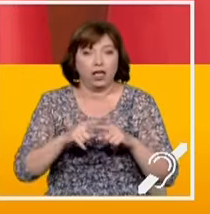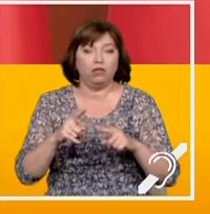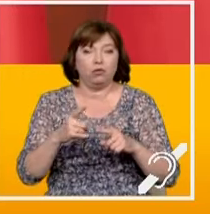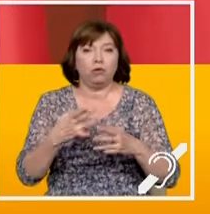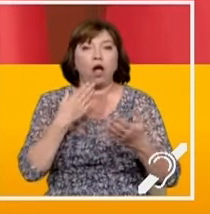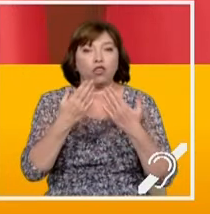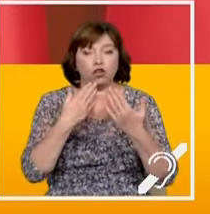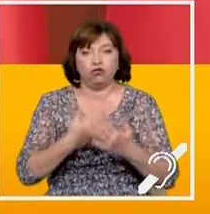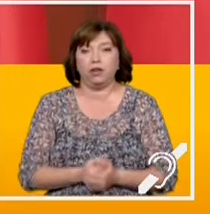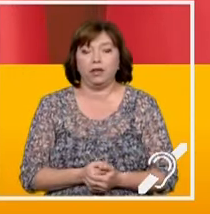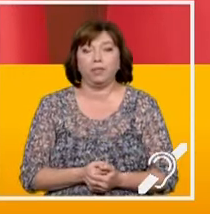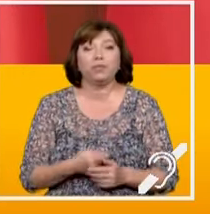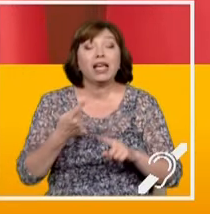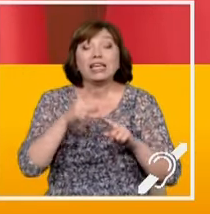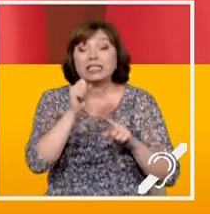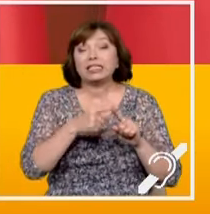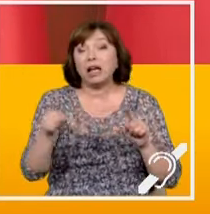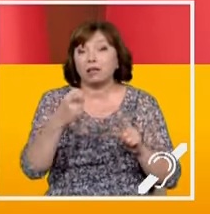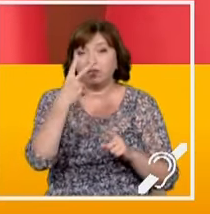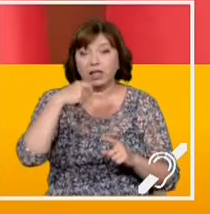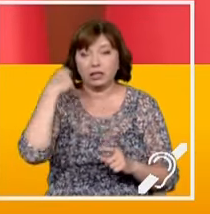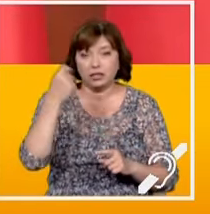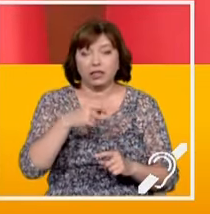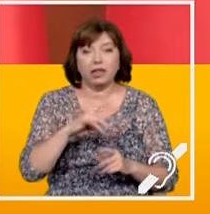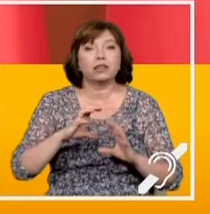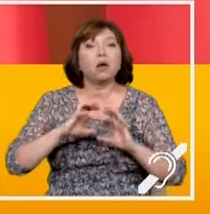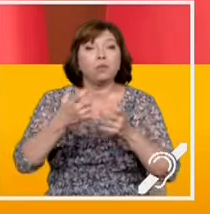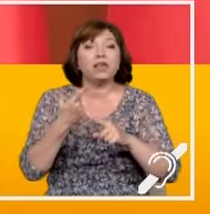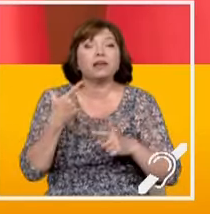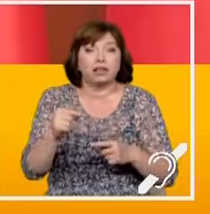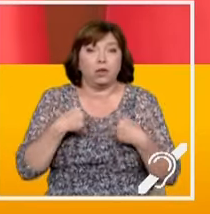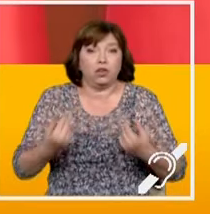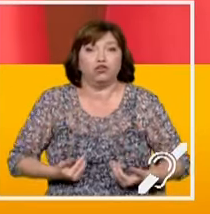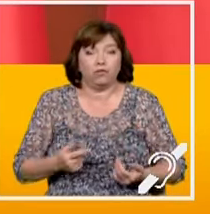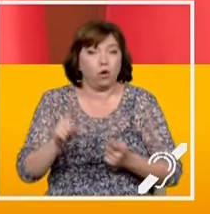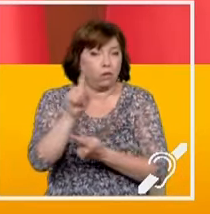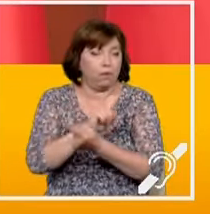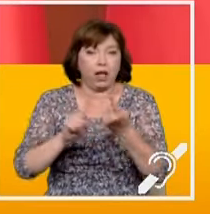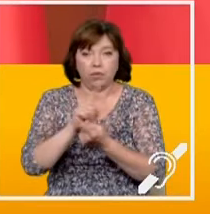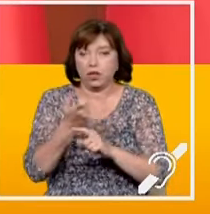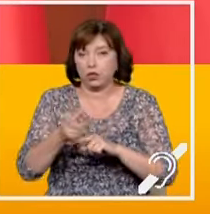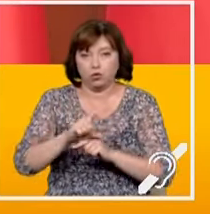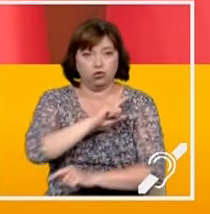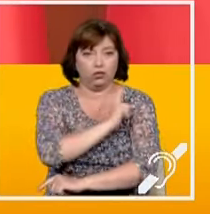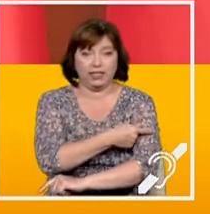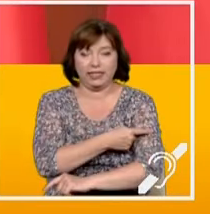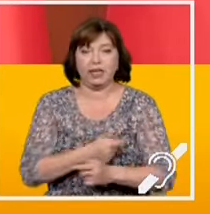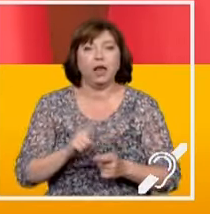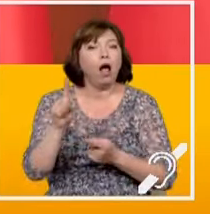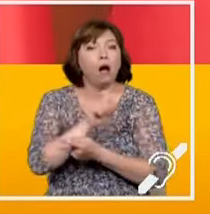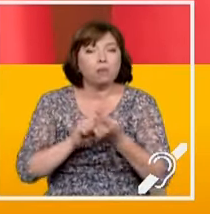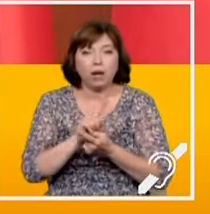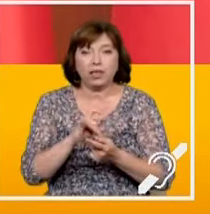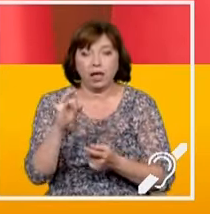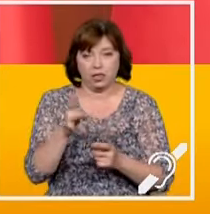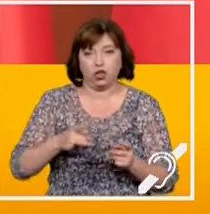cooperare. În acești 12 ani, lumea în care trăim s-a schimbat profund. S-a schimbat